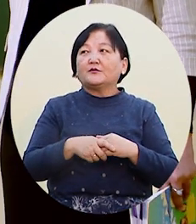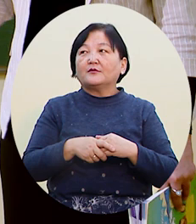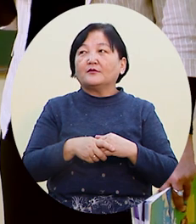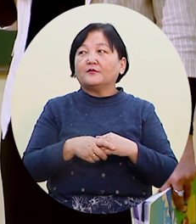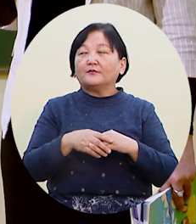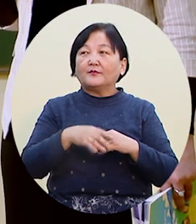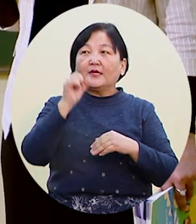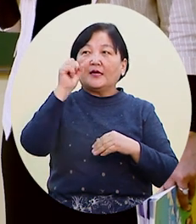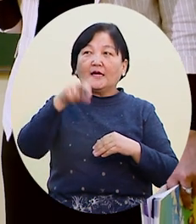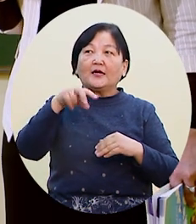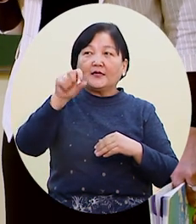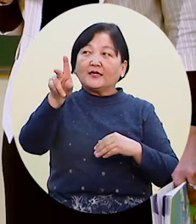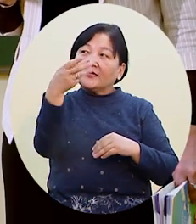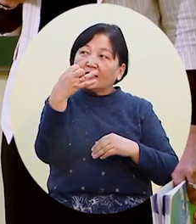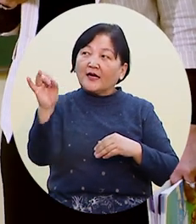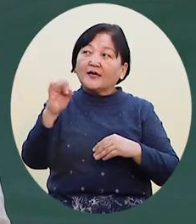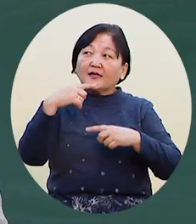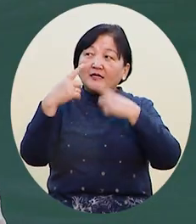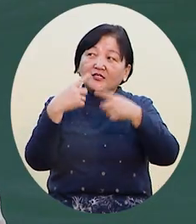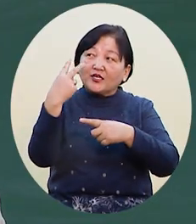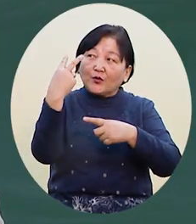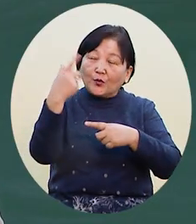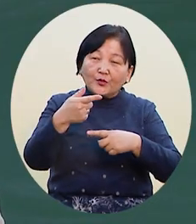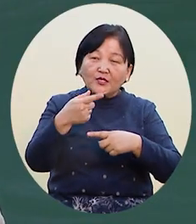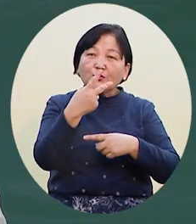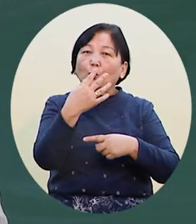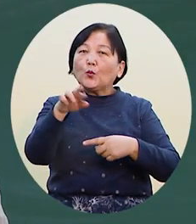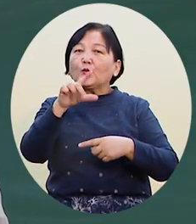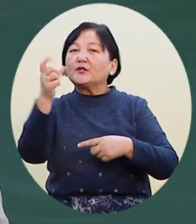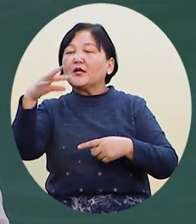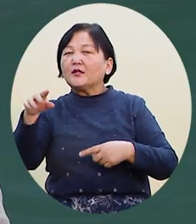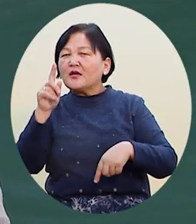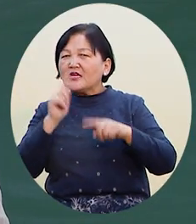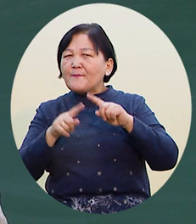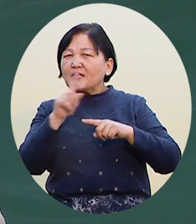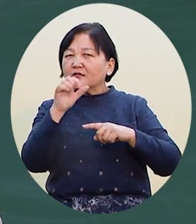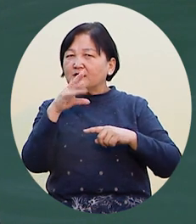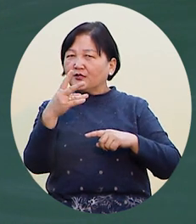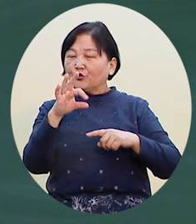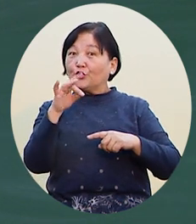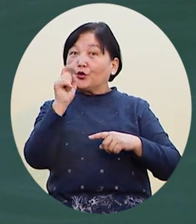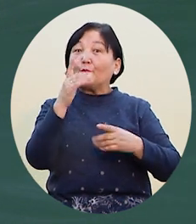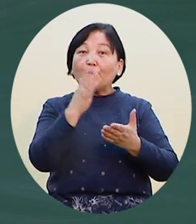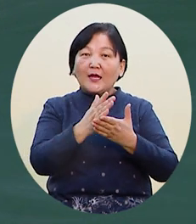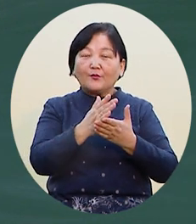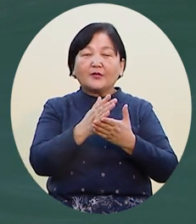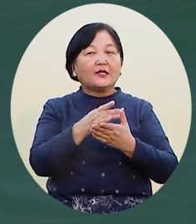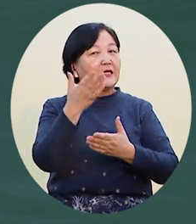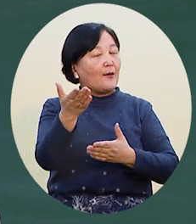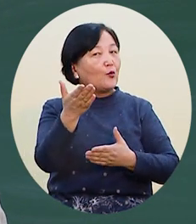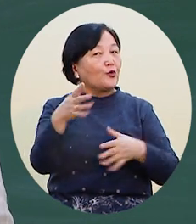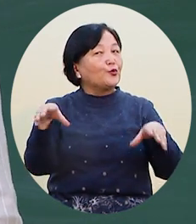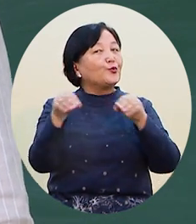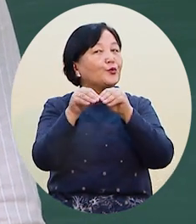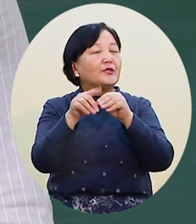энэ алагдай энэ хилж байгаа үгнээс нь үүдээд ямар зан төрхтэй болж хувирж өөрчлөгдөж байна гэдгээр бид нар дүгнэлт хийж